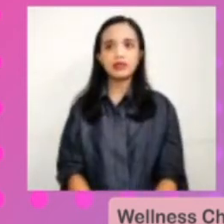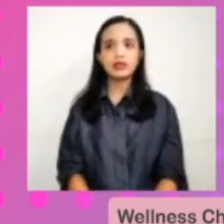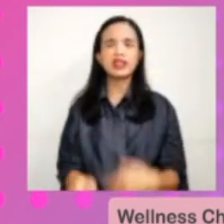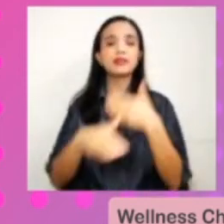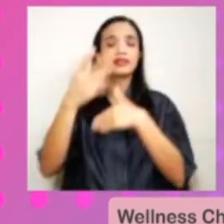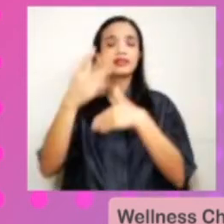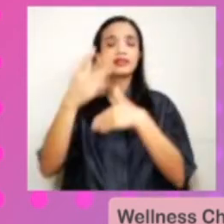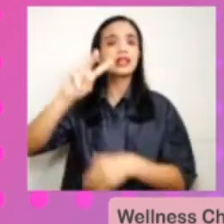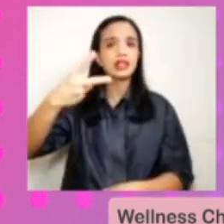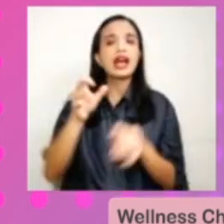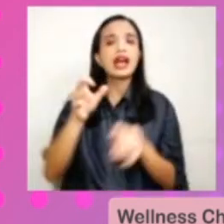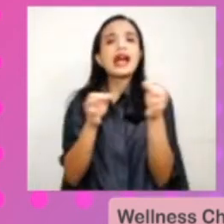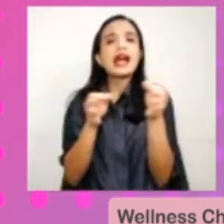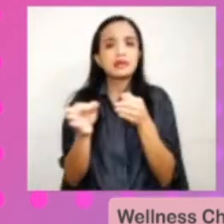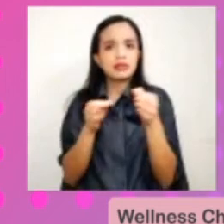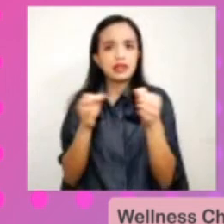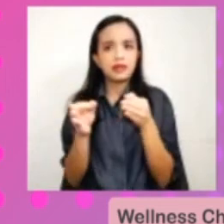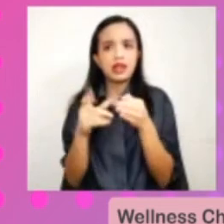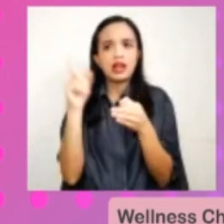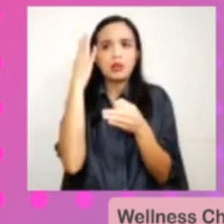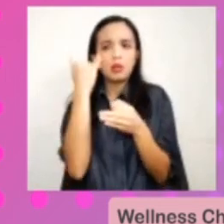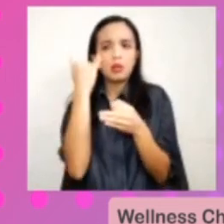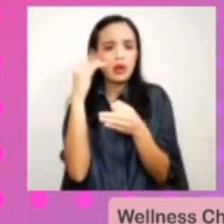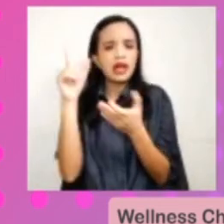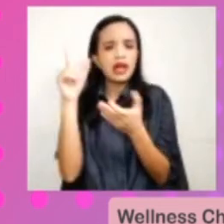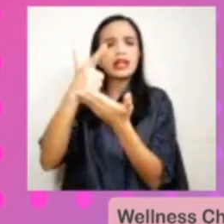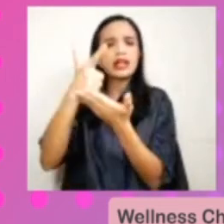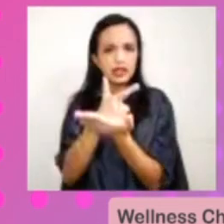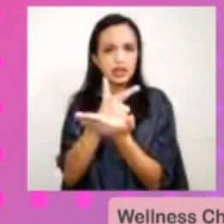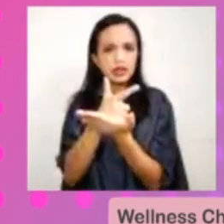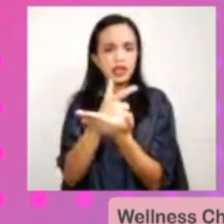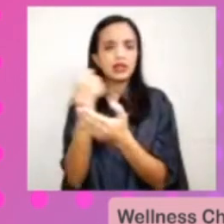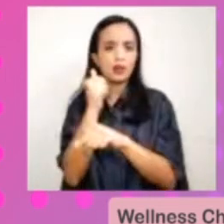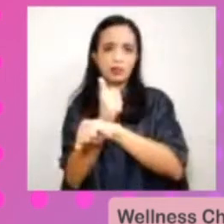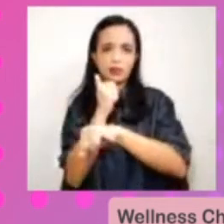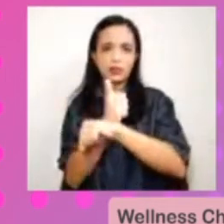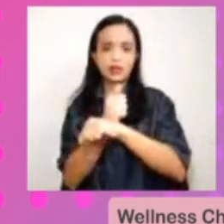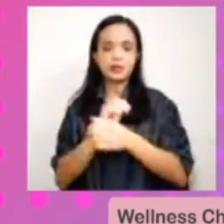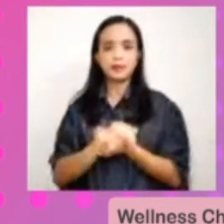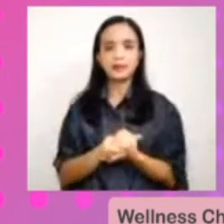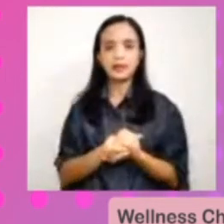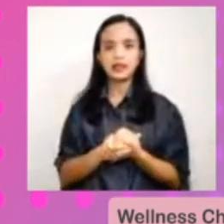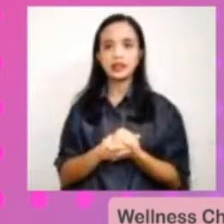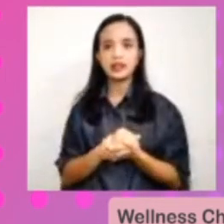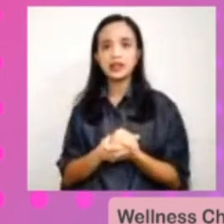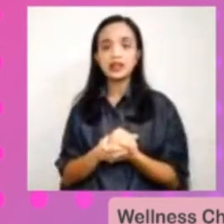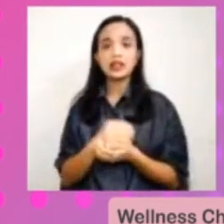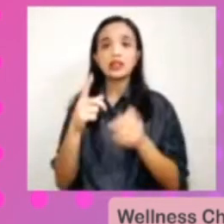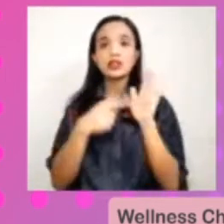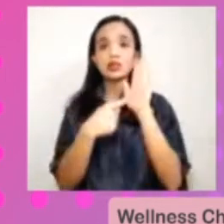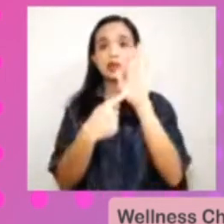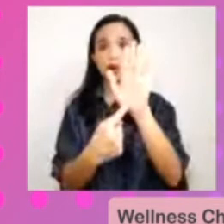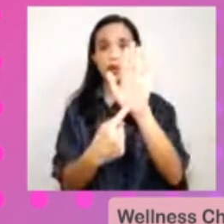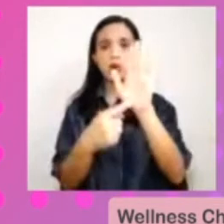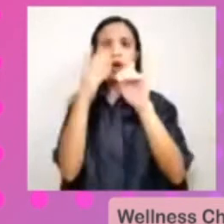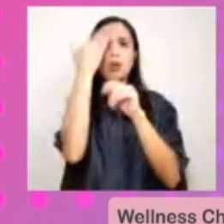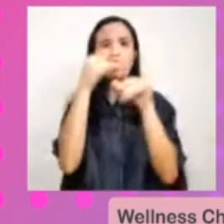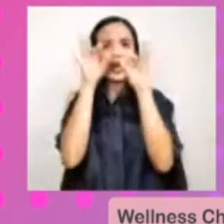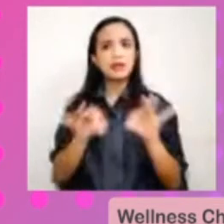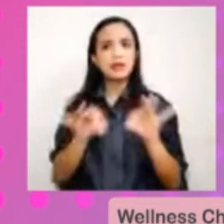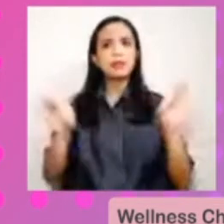blended learning. So pwedeng ang learning ay online, pwedeng modular, no. So we really have to be of help sa ating